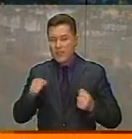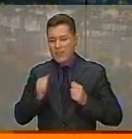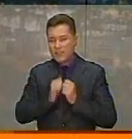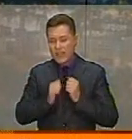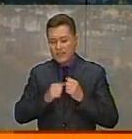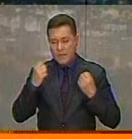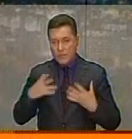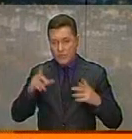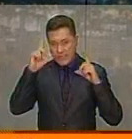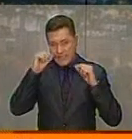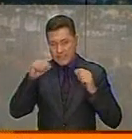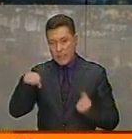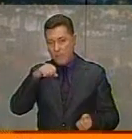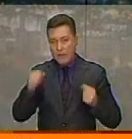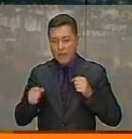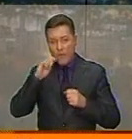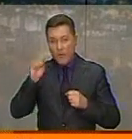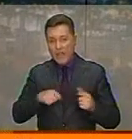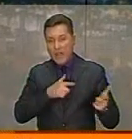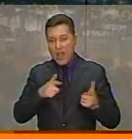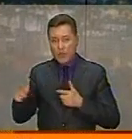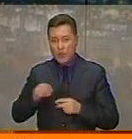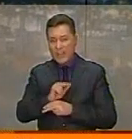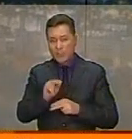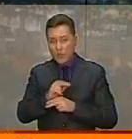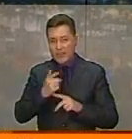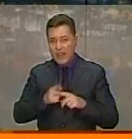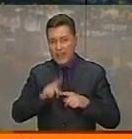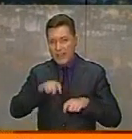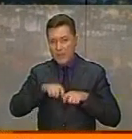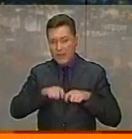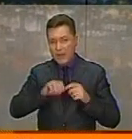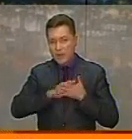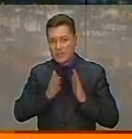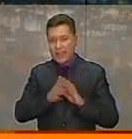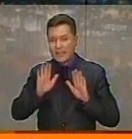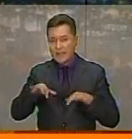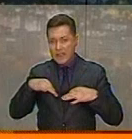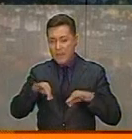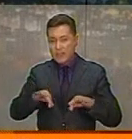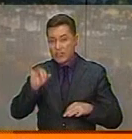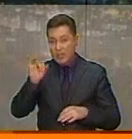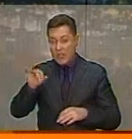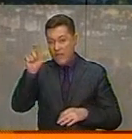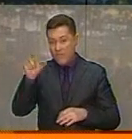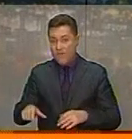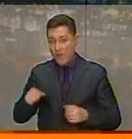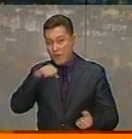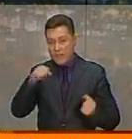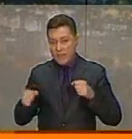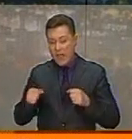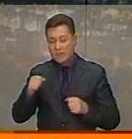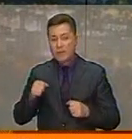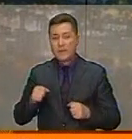засинають при кермі тож нині в Україні готують інструкторів які перевірятимуть стан не тільки машини а й водія адже виспані